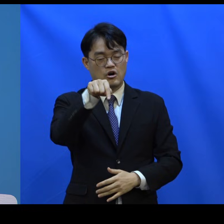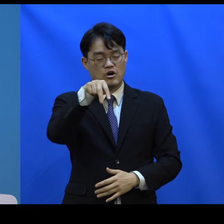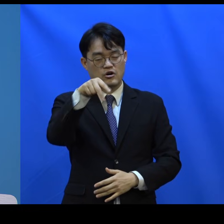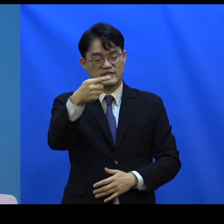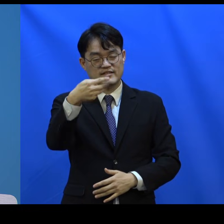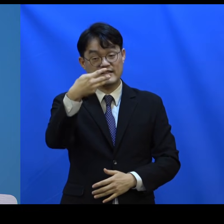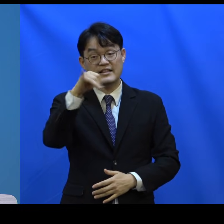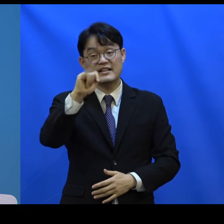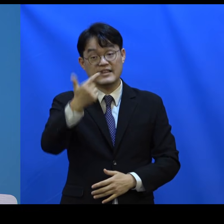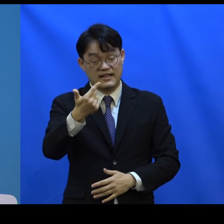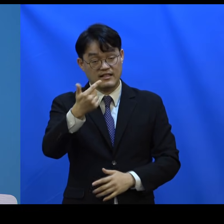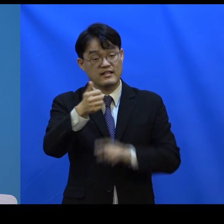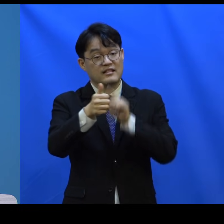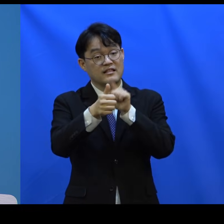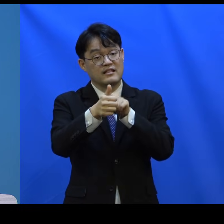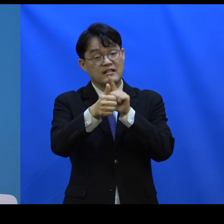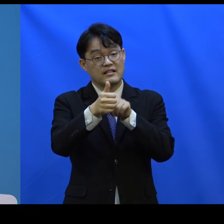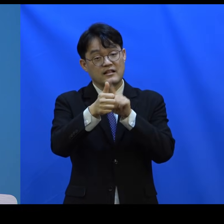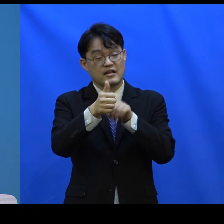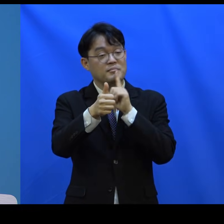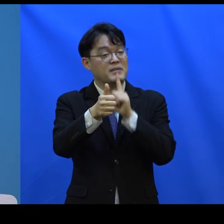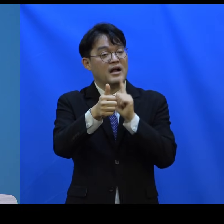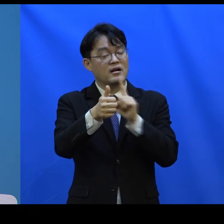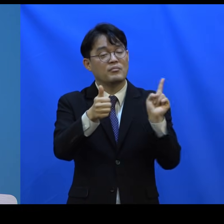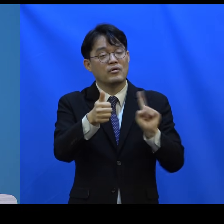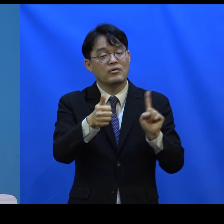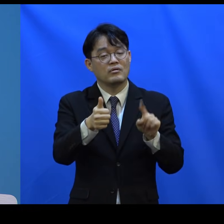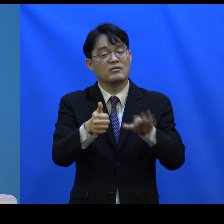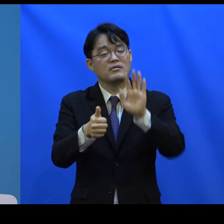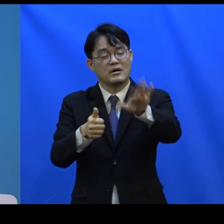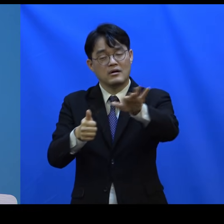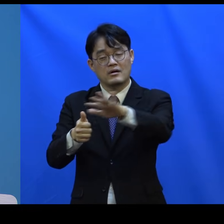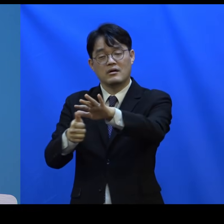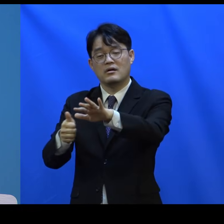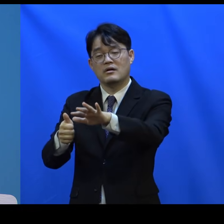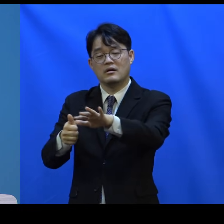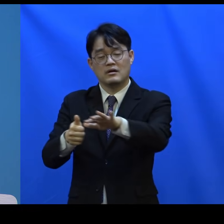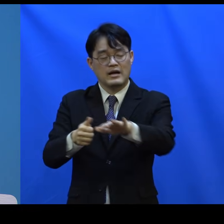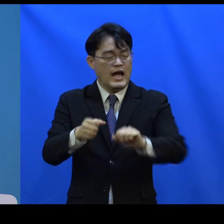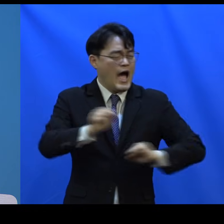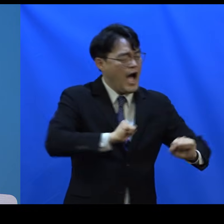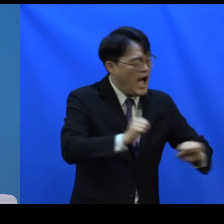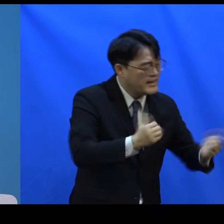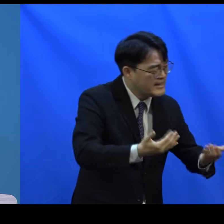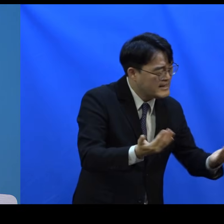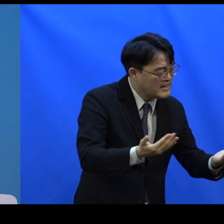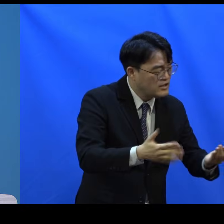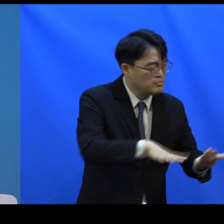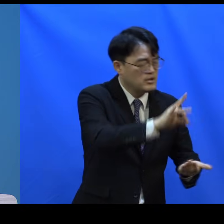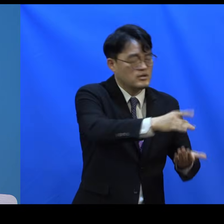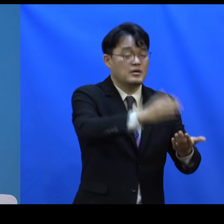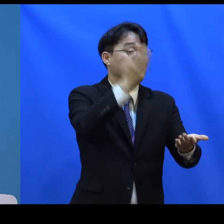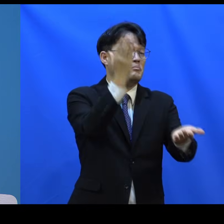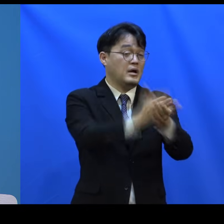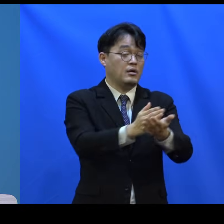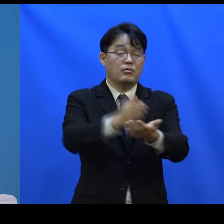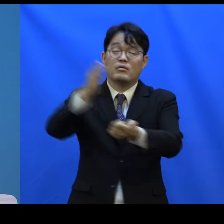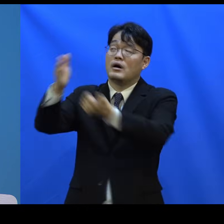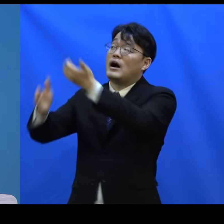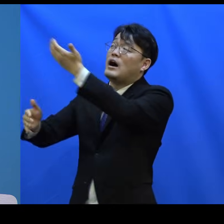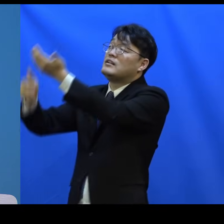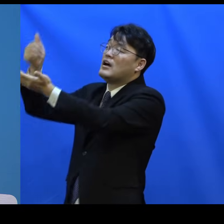사랑하십시오. 그리고 하고자 하는 일을 하십시오. 왜냐하면 하나님을 사랑할 때 그 사랑